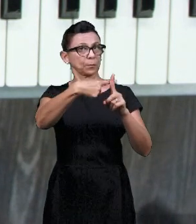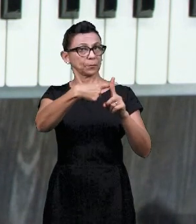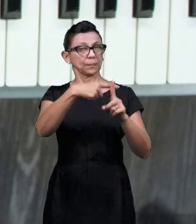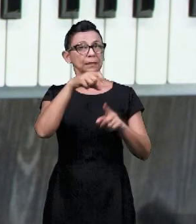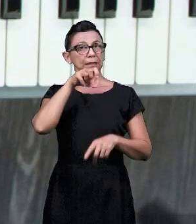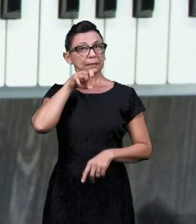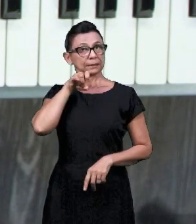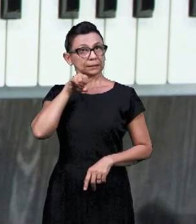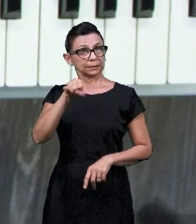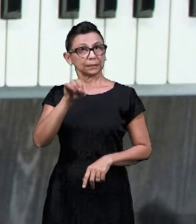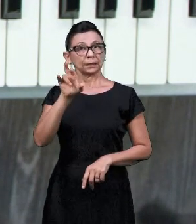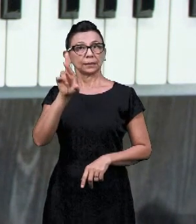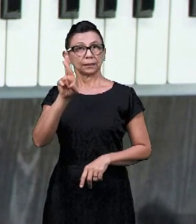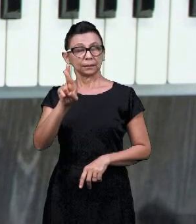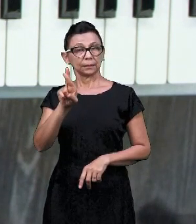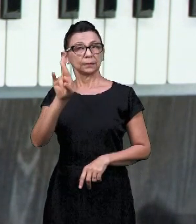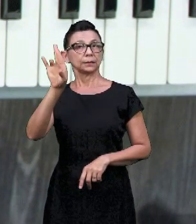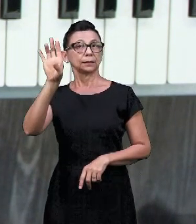Si, Ré.